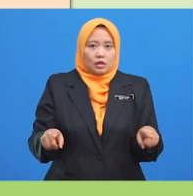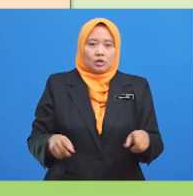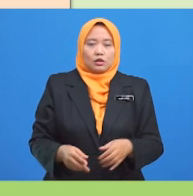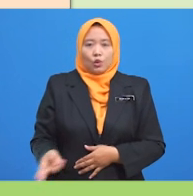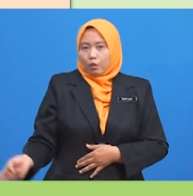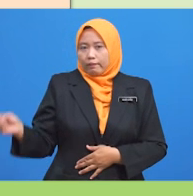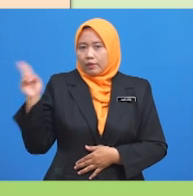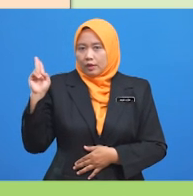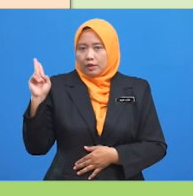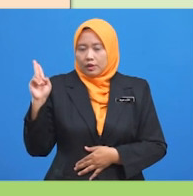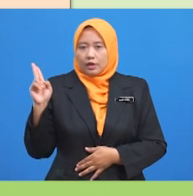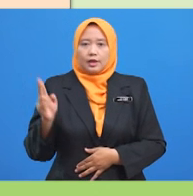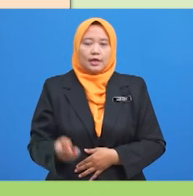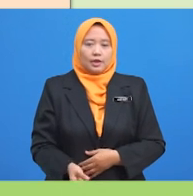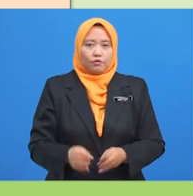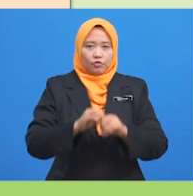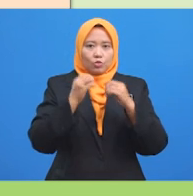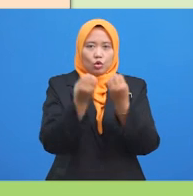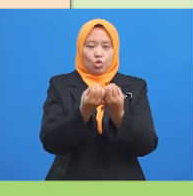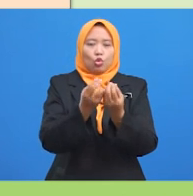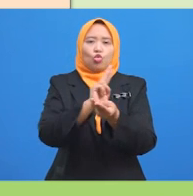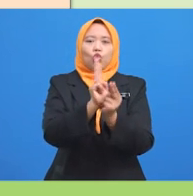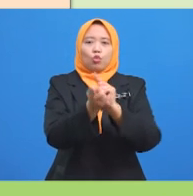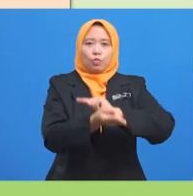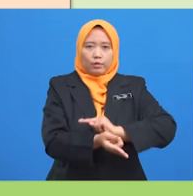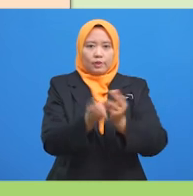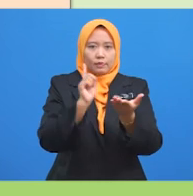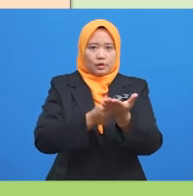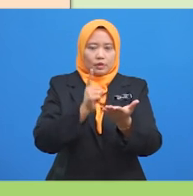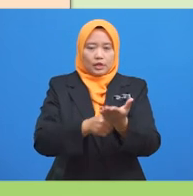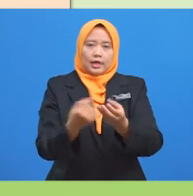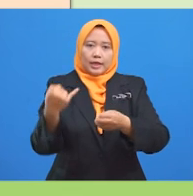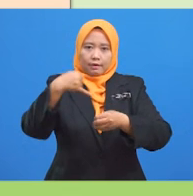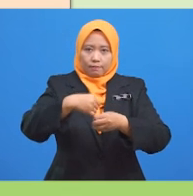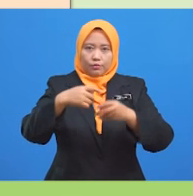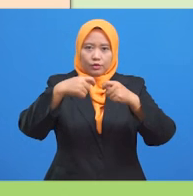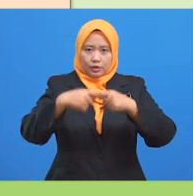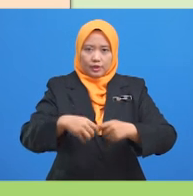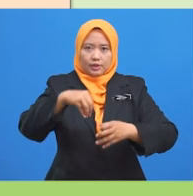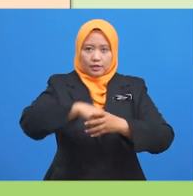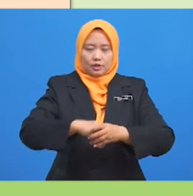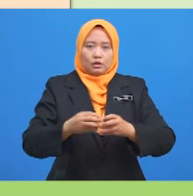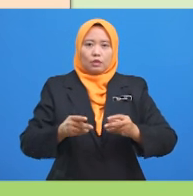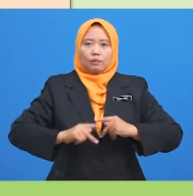keupayaan sesebuah firma mengubah kuantiti input tetap dalam proses